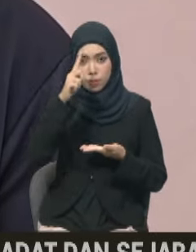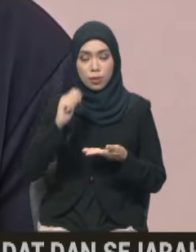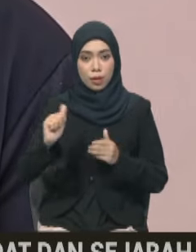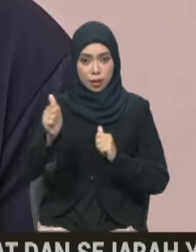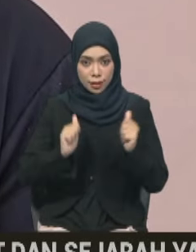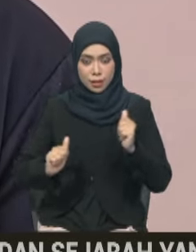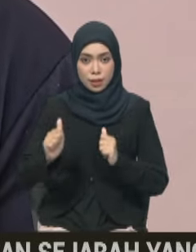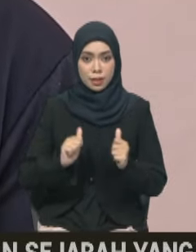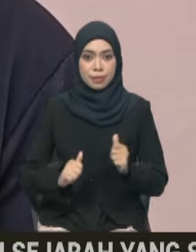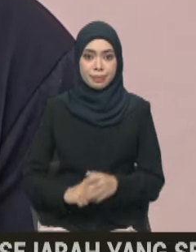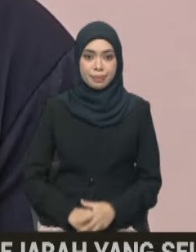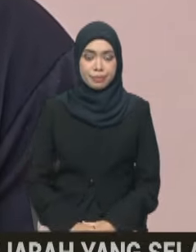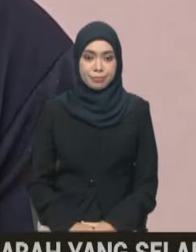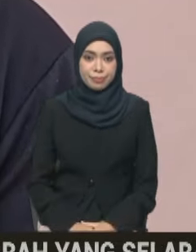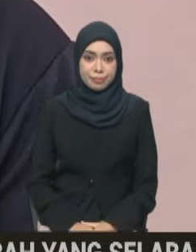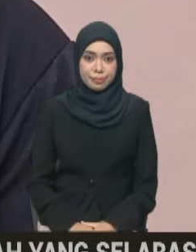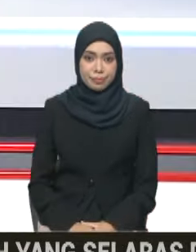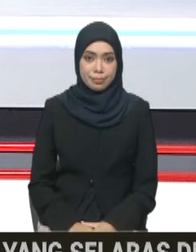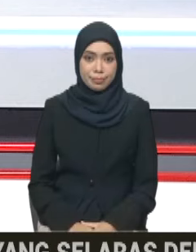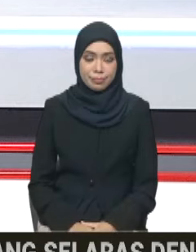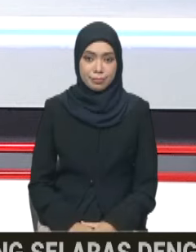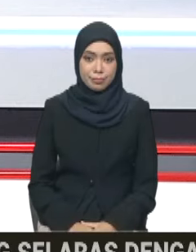Mesra bersama rakyat pada tahun ini.